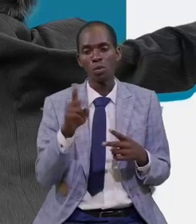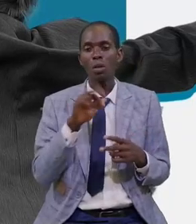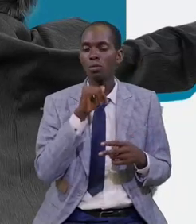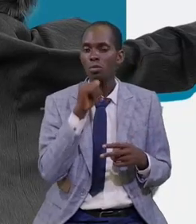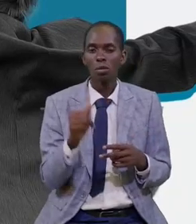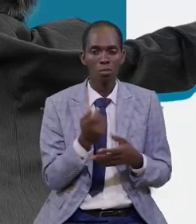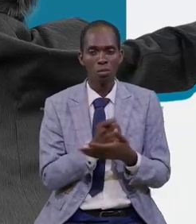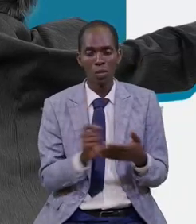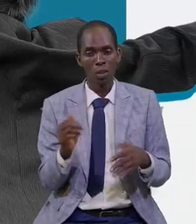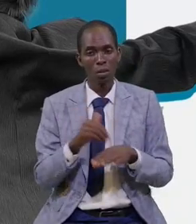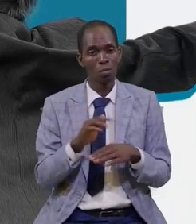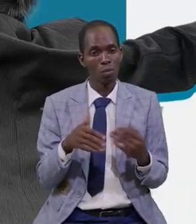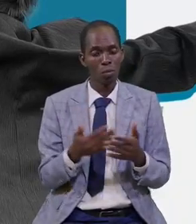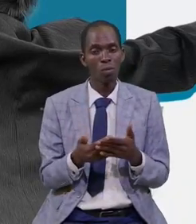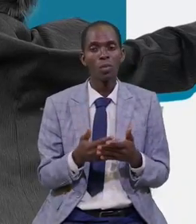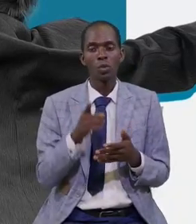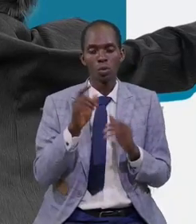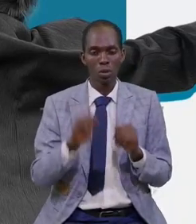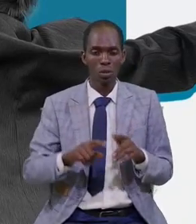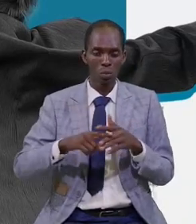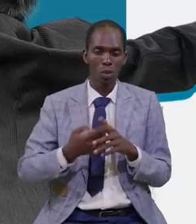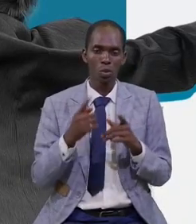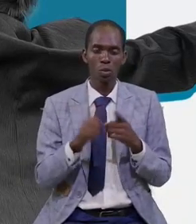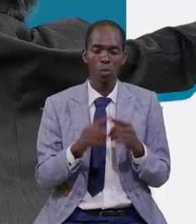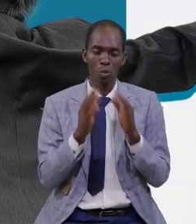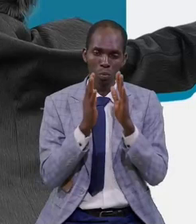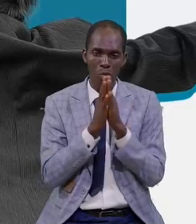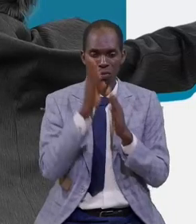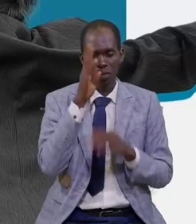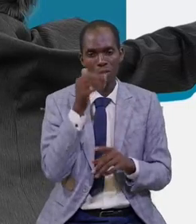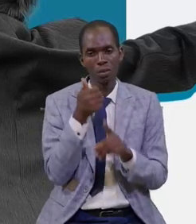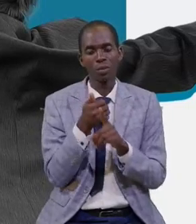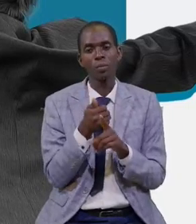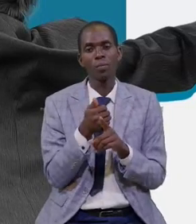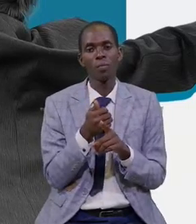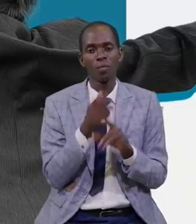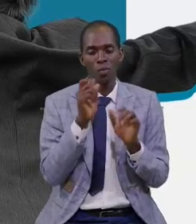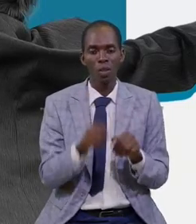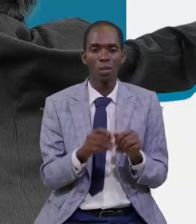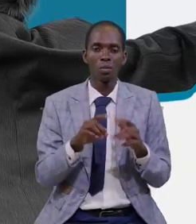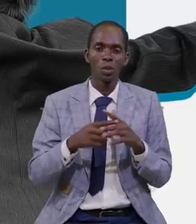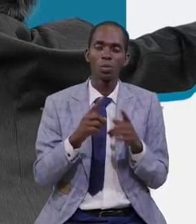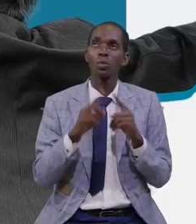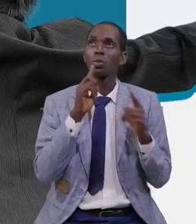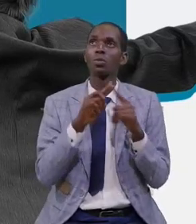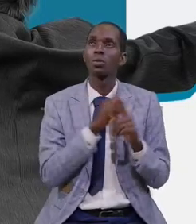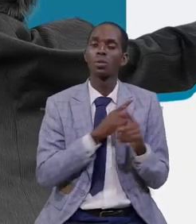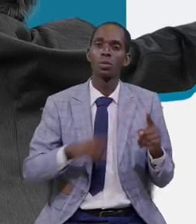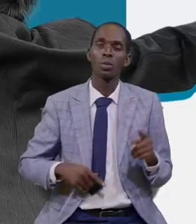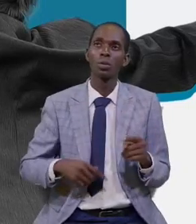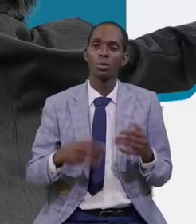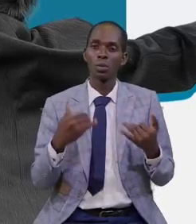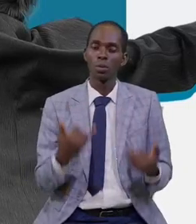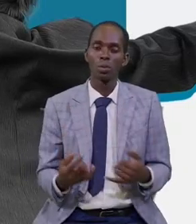préparez-vous car l'homme de Dieu reviendra bientôt prépare-toi dit seigneur aujourd'hui